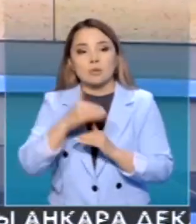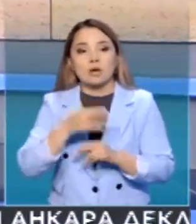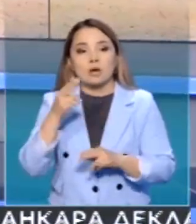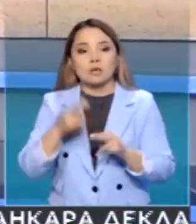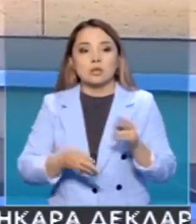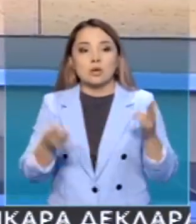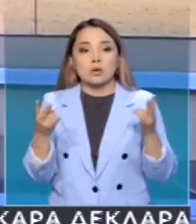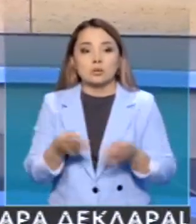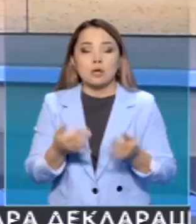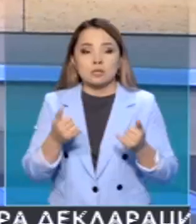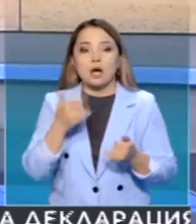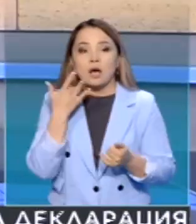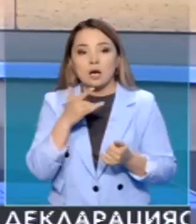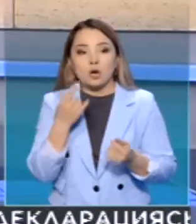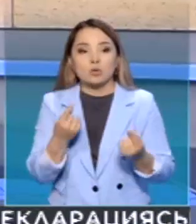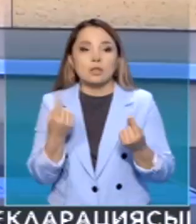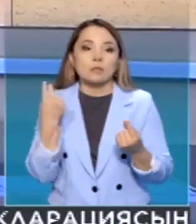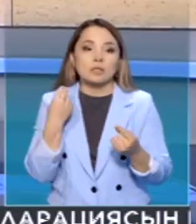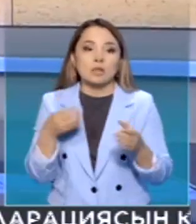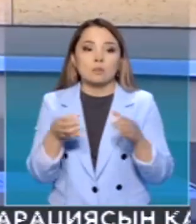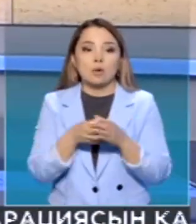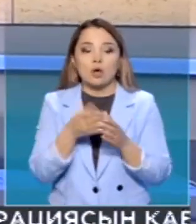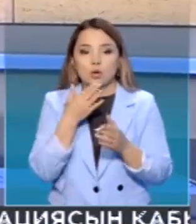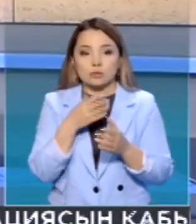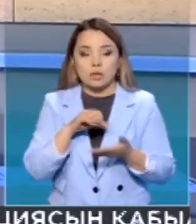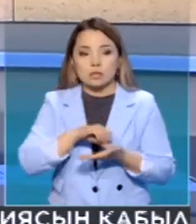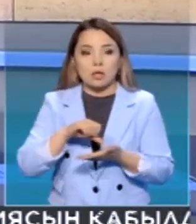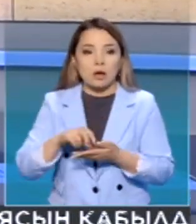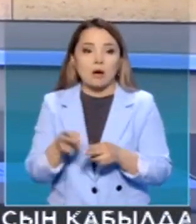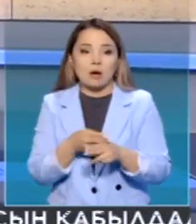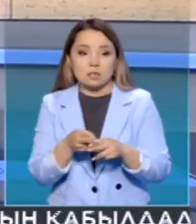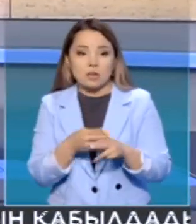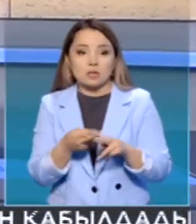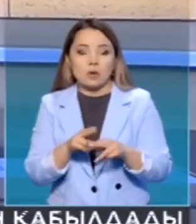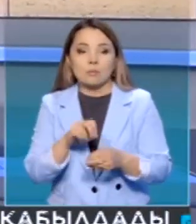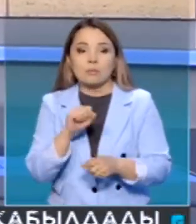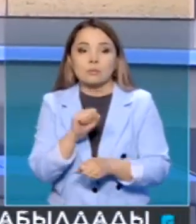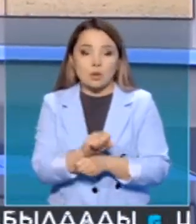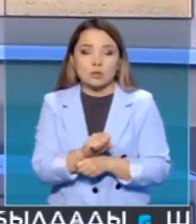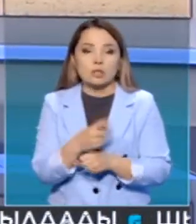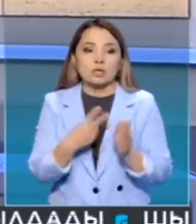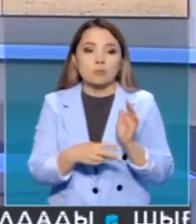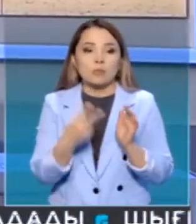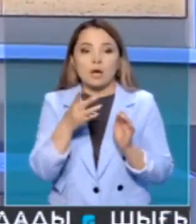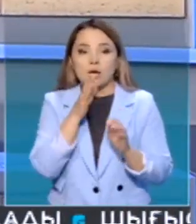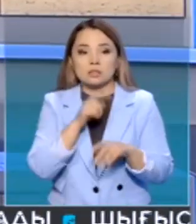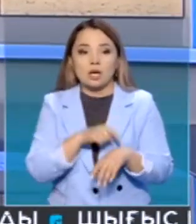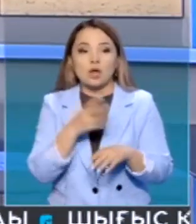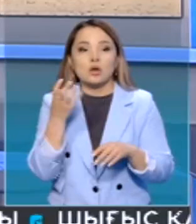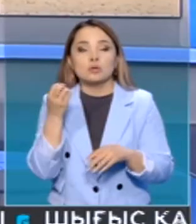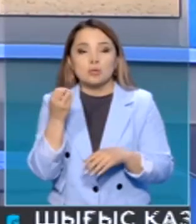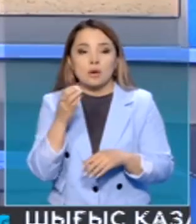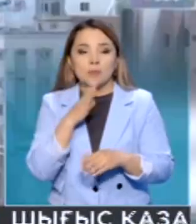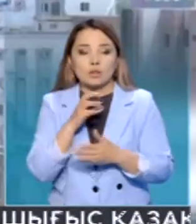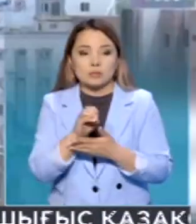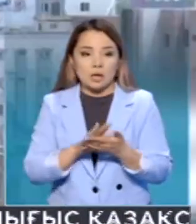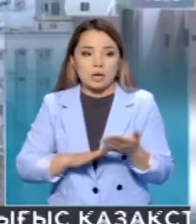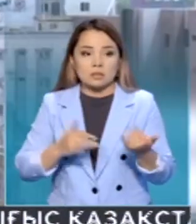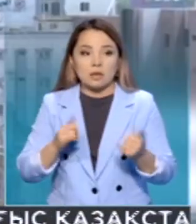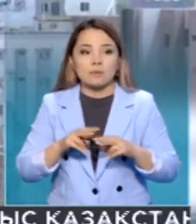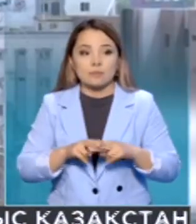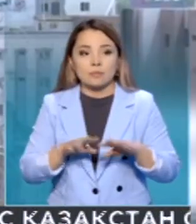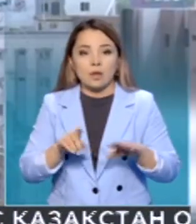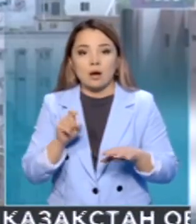еді. Алайда АқШ, Ұлыбритания мен Біріккен Ұлттар Ұйымының араласуымен бітім тағы 72 сағатқа ұзартылды. Дегенмен ел